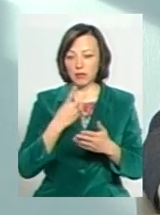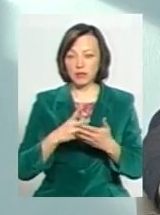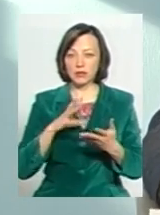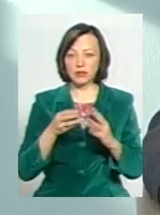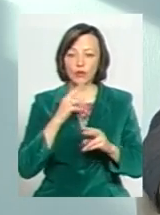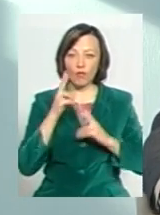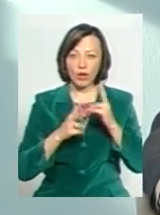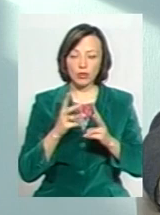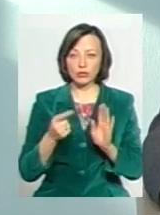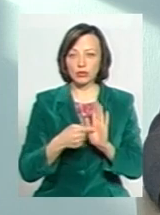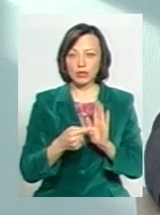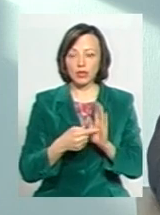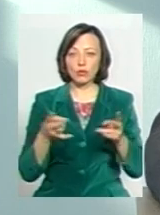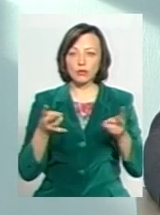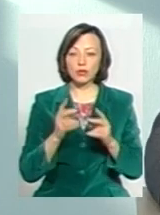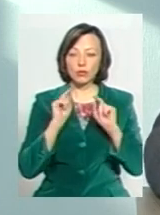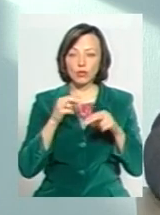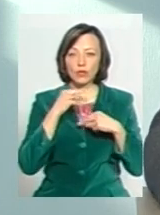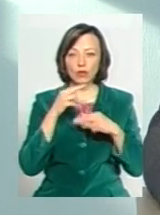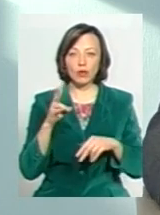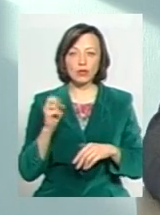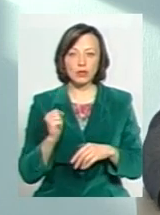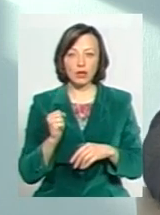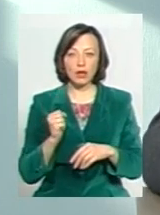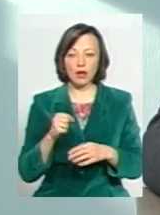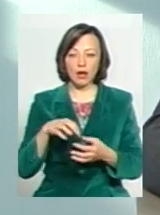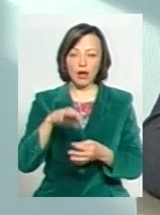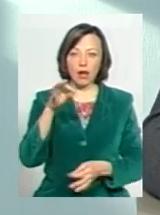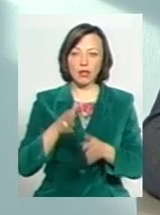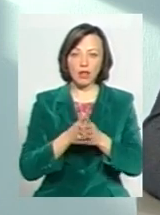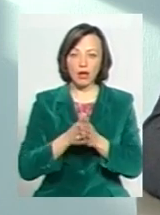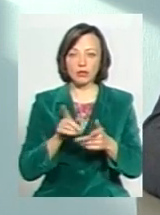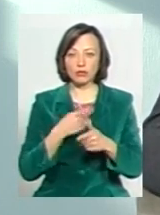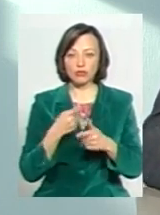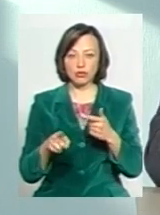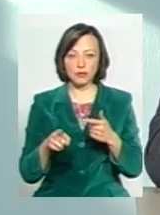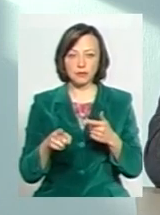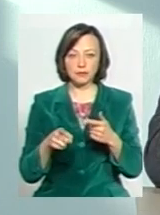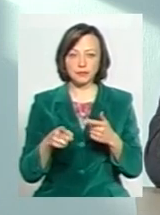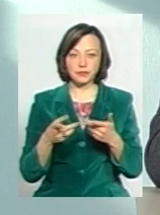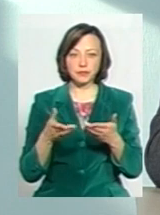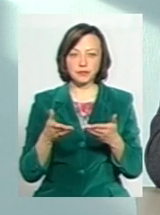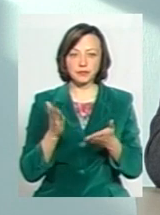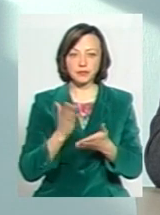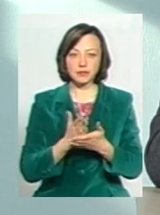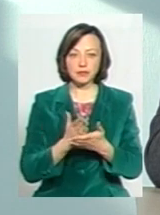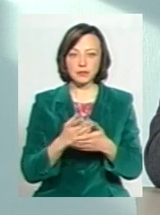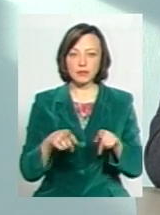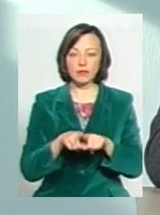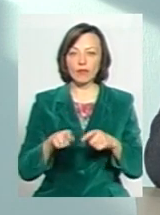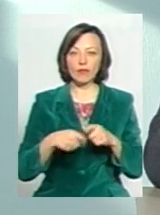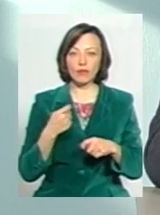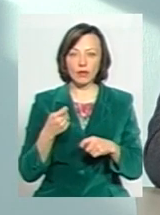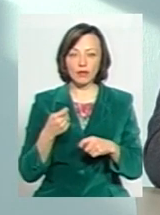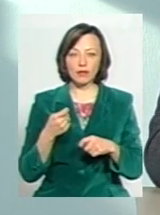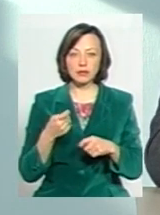певні зауваження, що необхідно звернути увагу на, там, на канати, чи там, ну, навіть такі є порушення, як